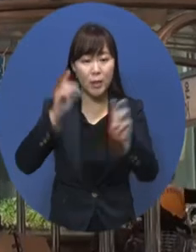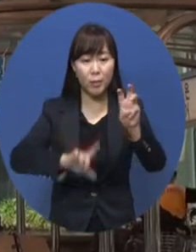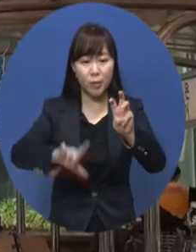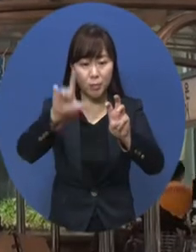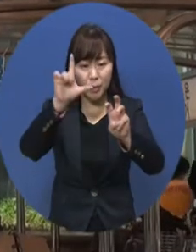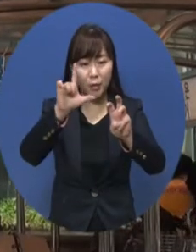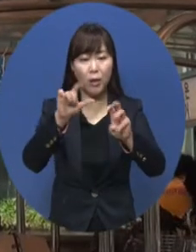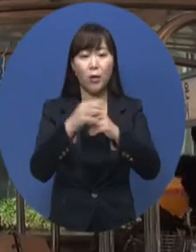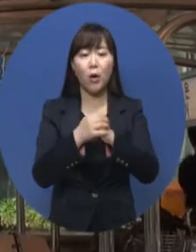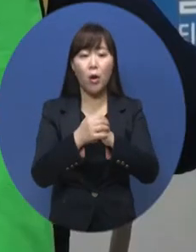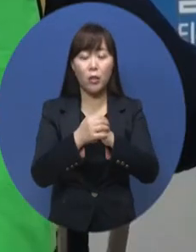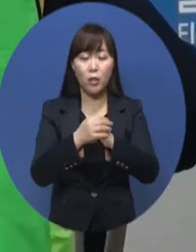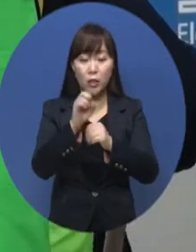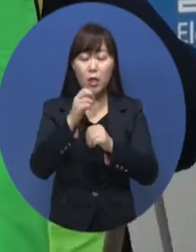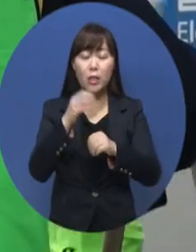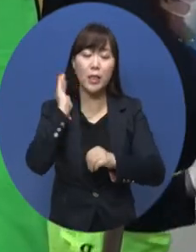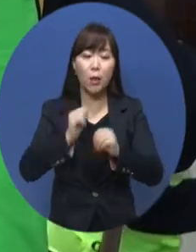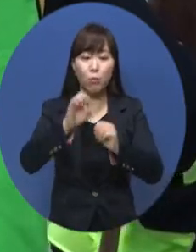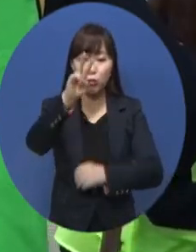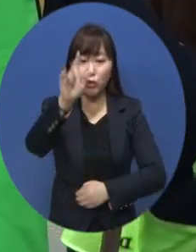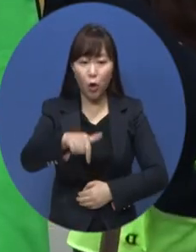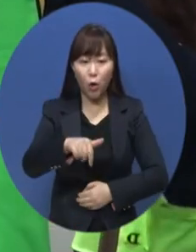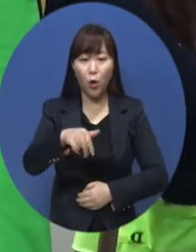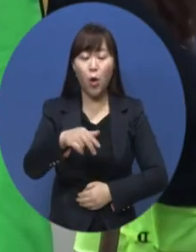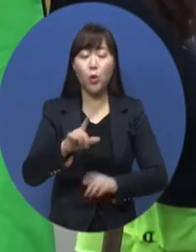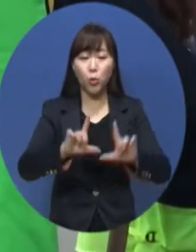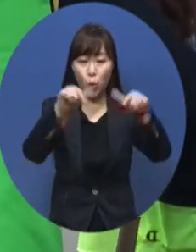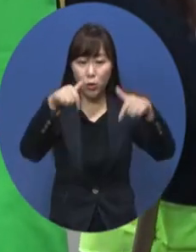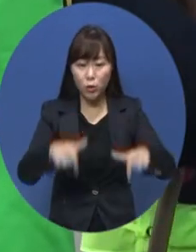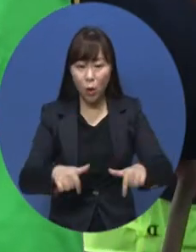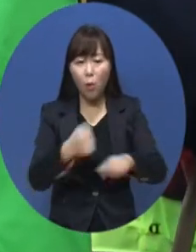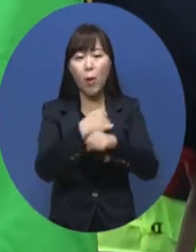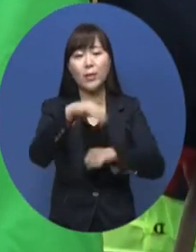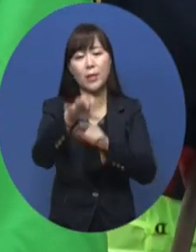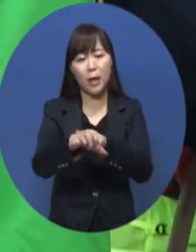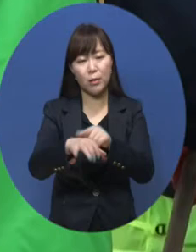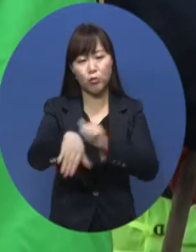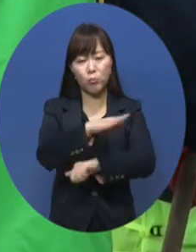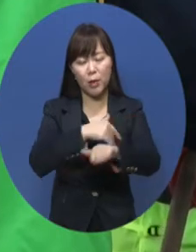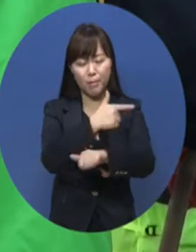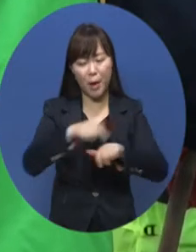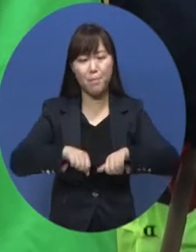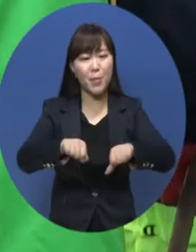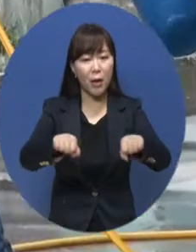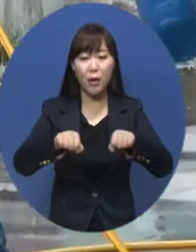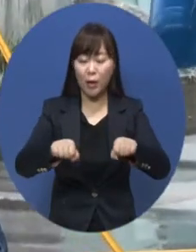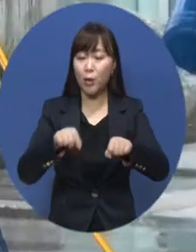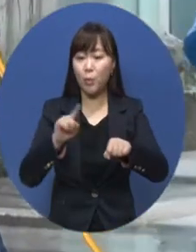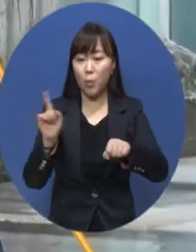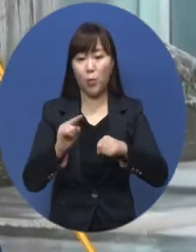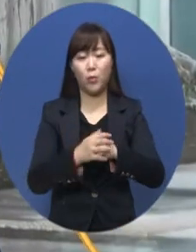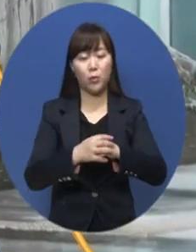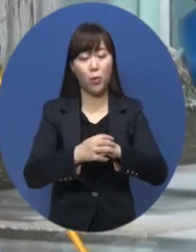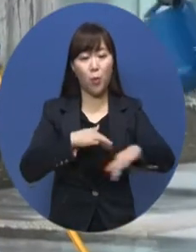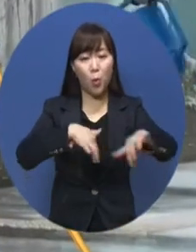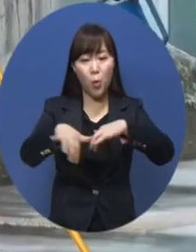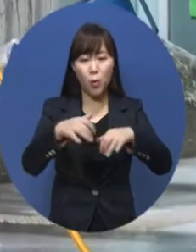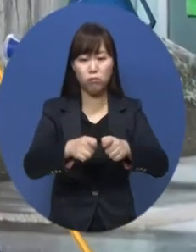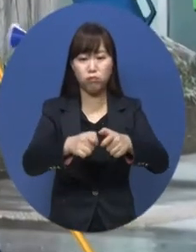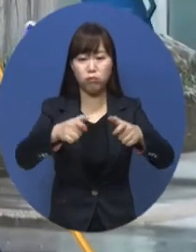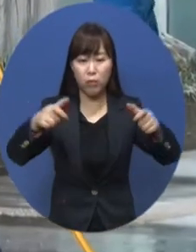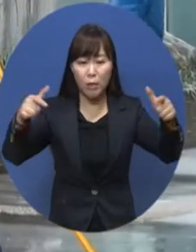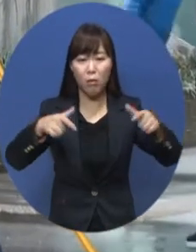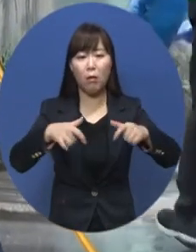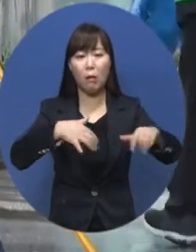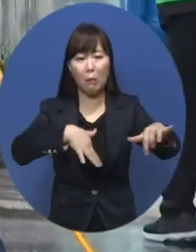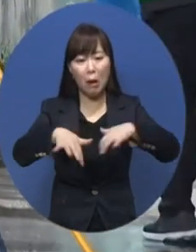30일 의정부역 동부 서부광장 일대 대청소를 실시했습니다. 이번 대청소는 코로나19 확산에 따른